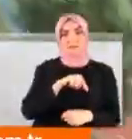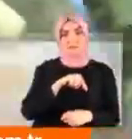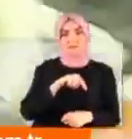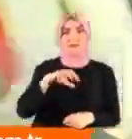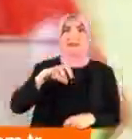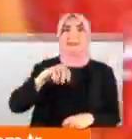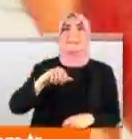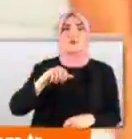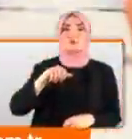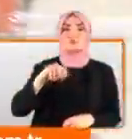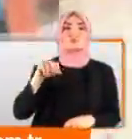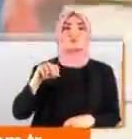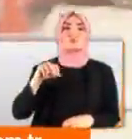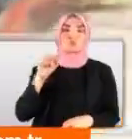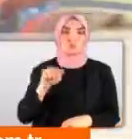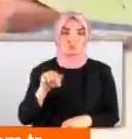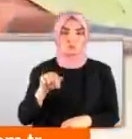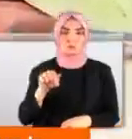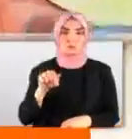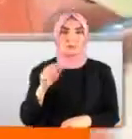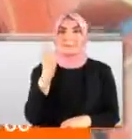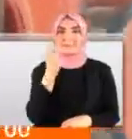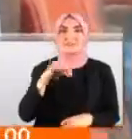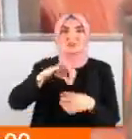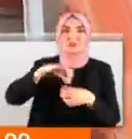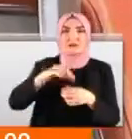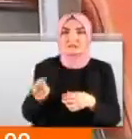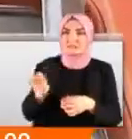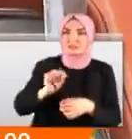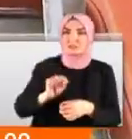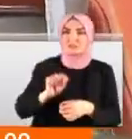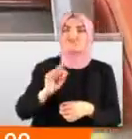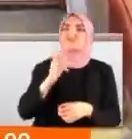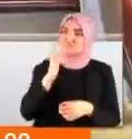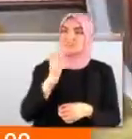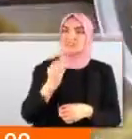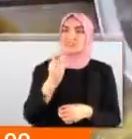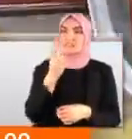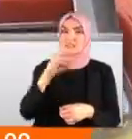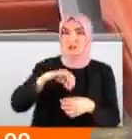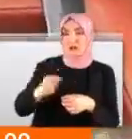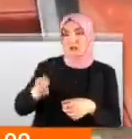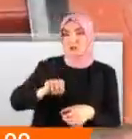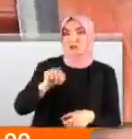limon tozumuz. Onu da şöyle bir çay kaşığı. Hatta 2 tane atalım.